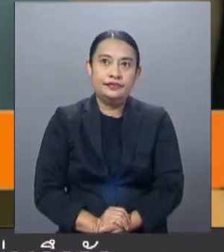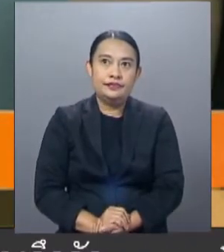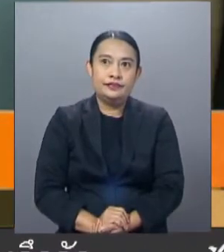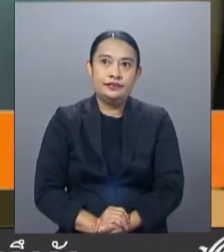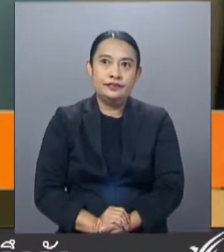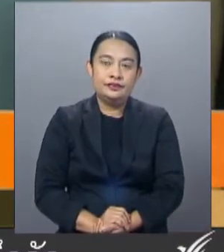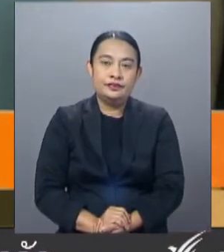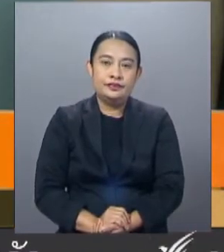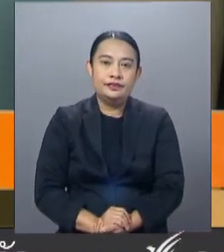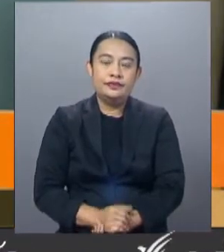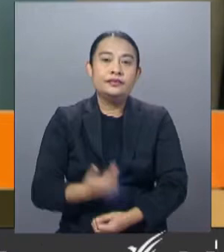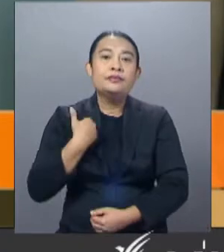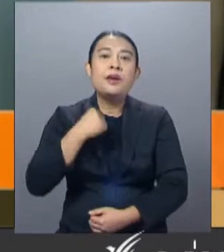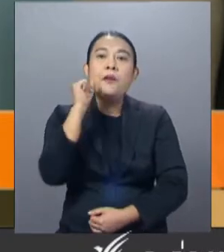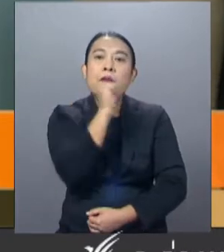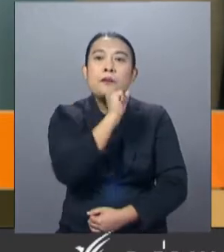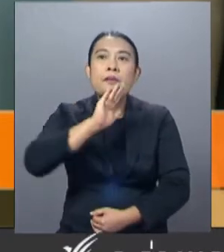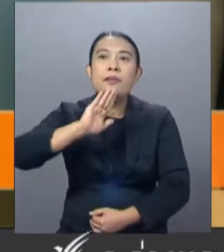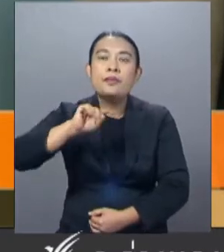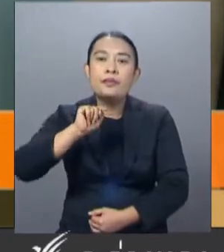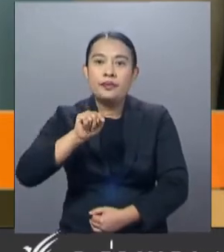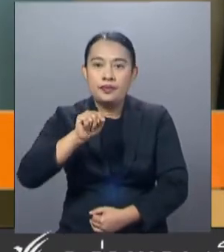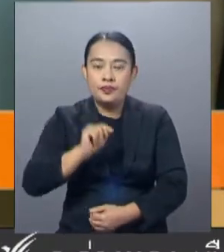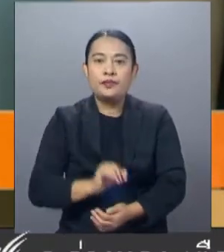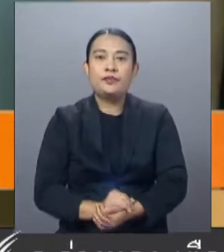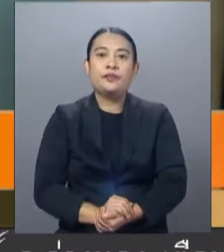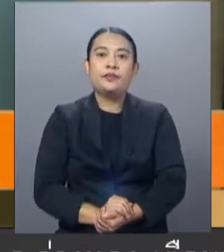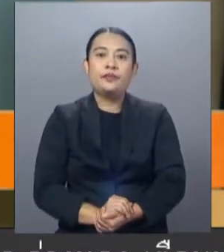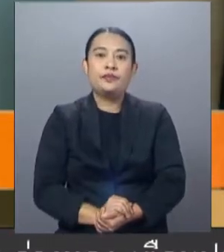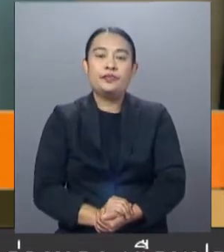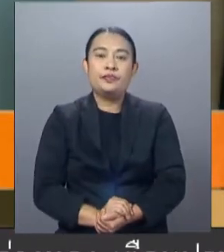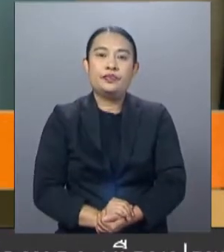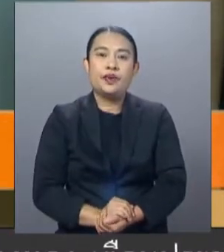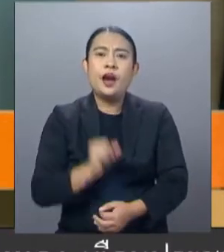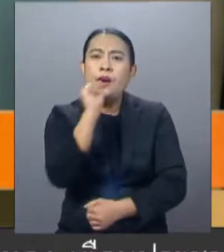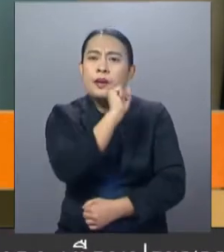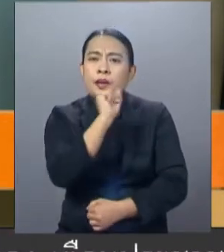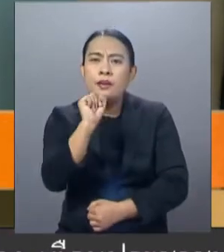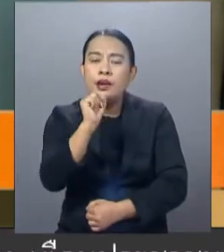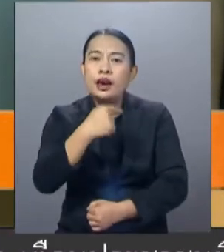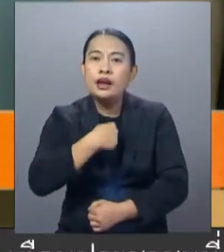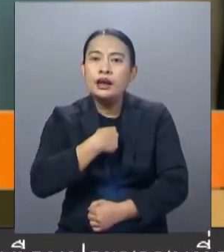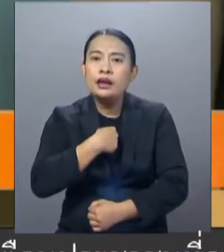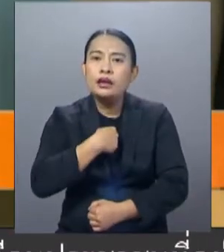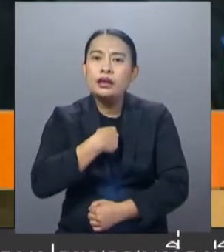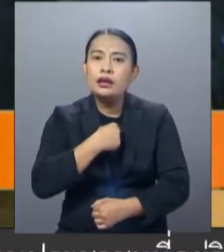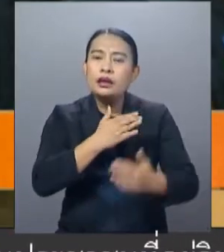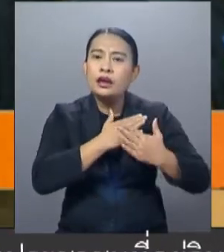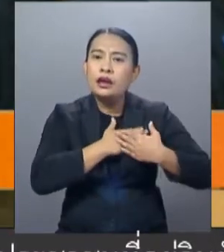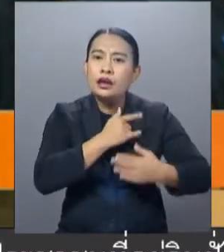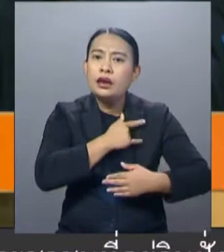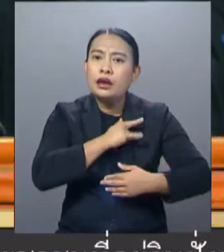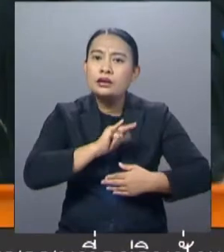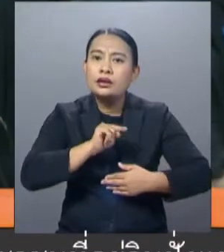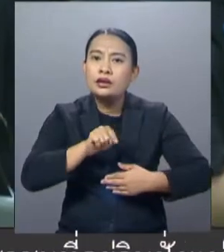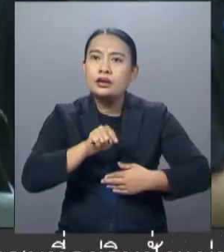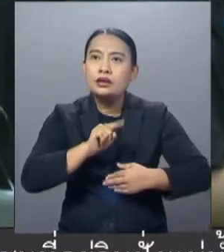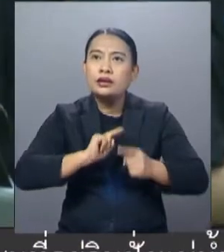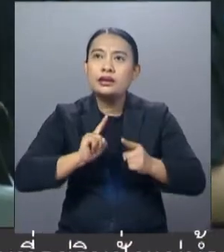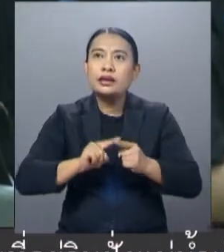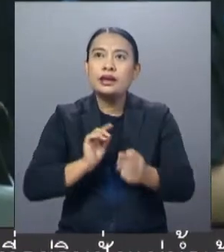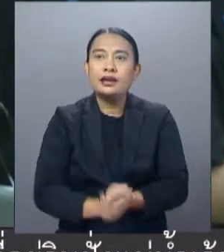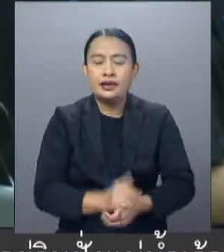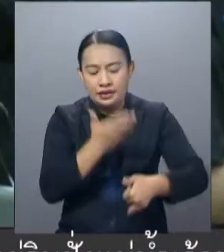าเธอหมุนรอบฉันฉันหมุนรอบเธอ น้องน่ารักมากเป็น